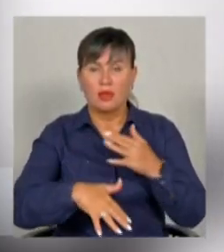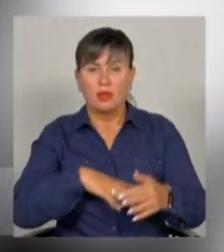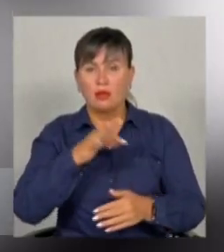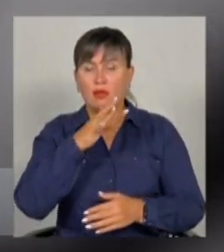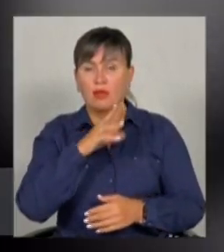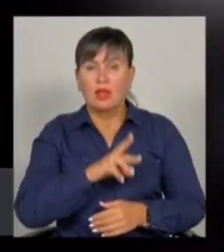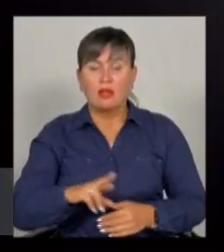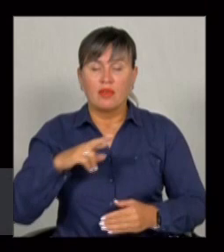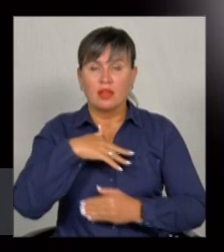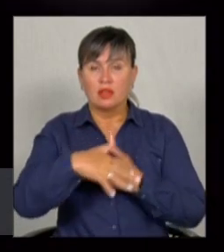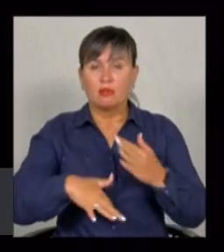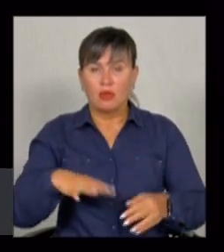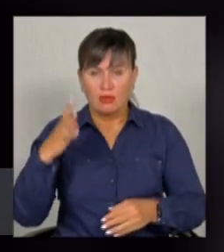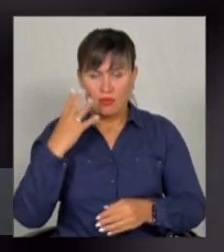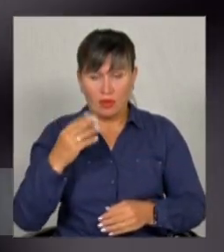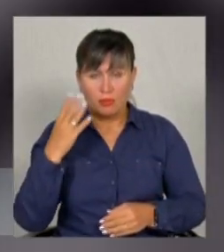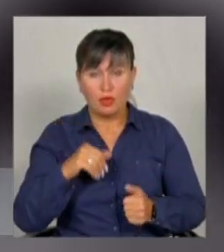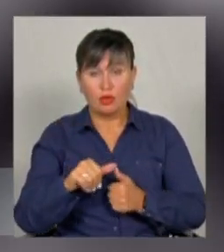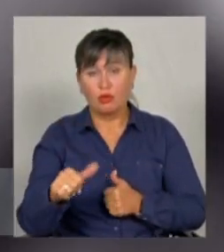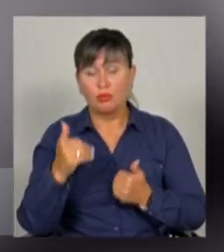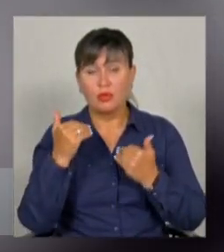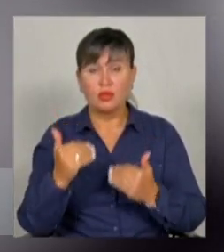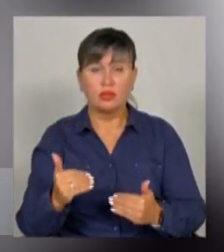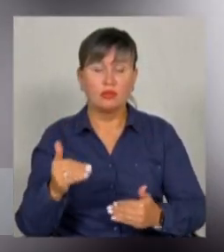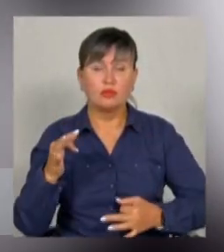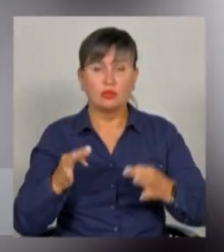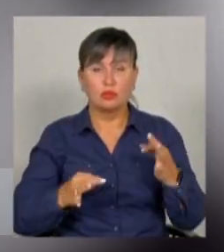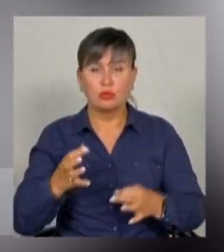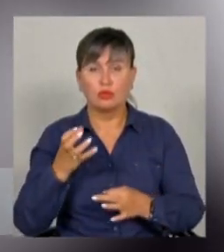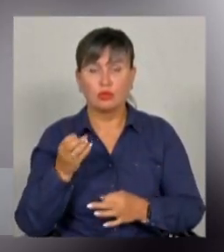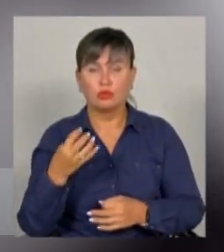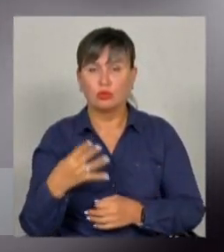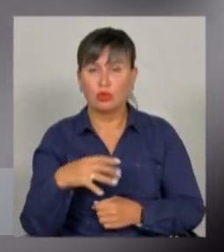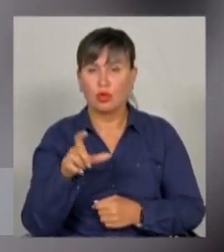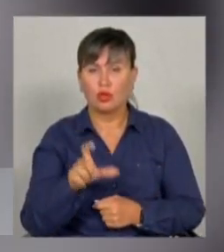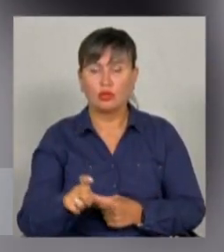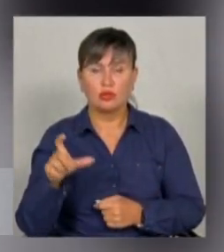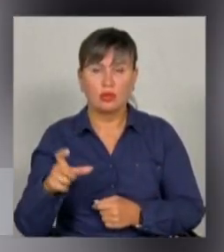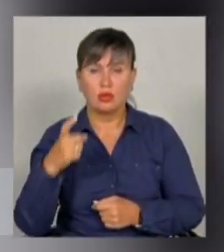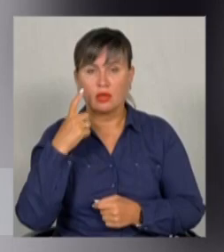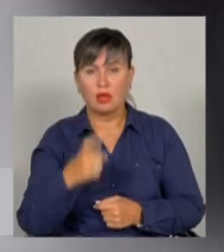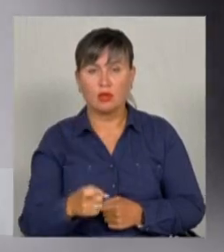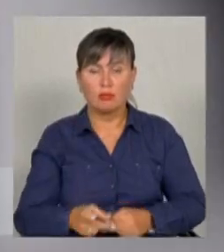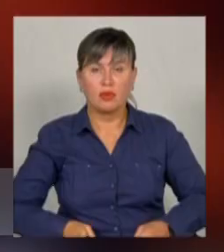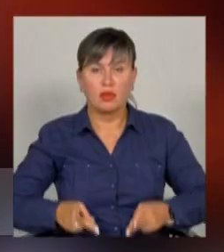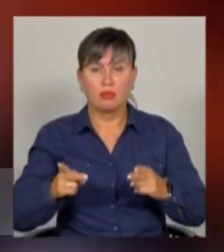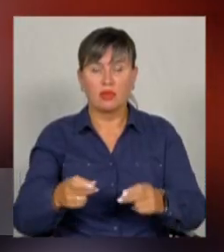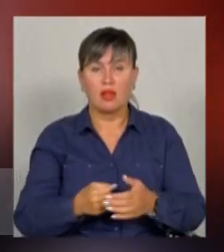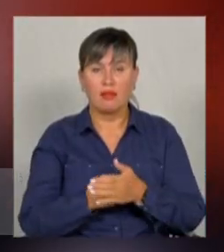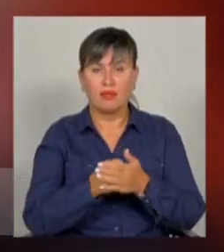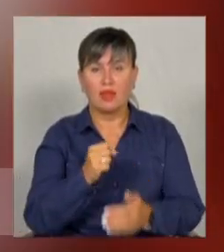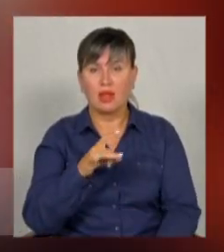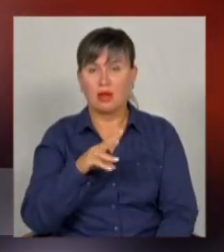время январских событий в Алматы. Помимо них, на скамье подсудимых оказались еще 40 человек. Напомню, криминального авторитета